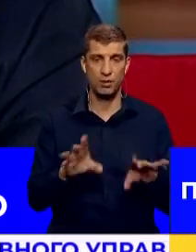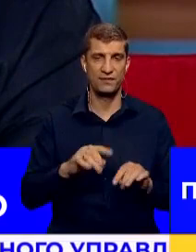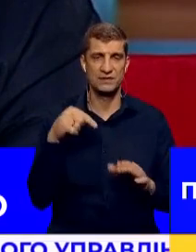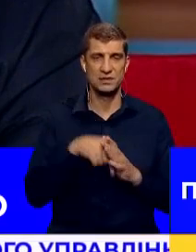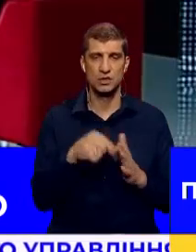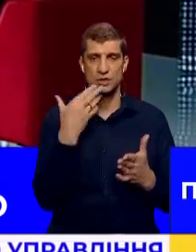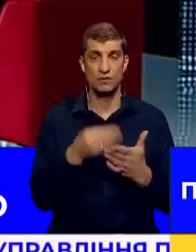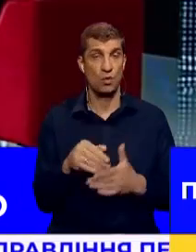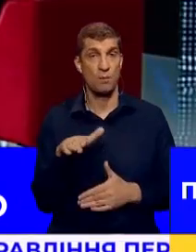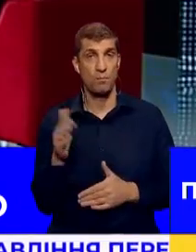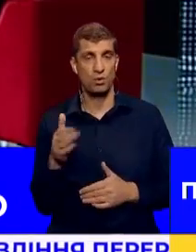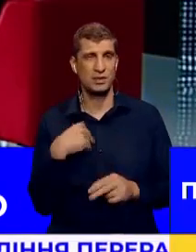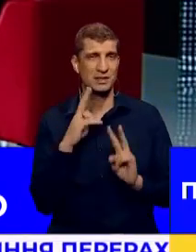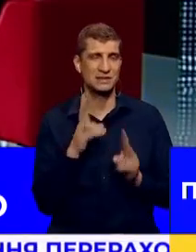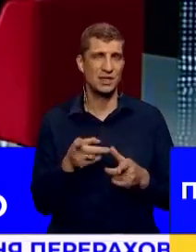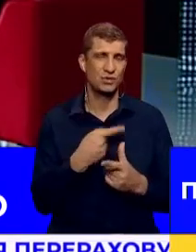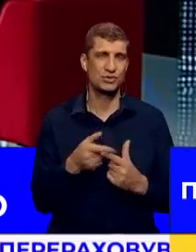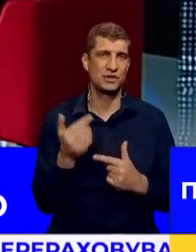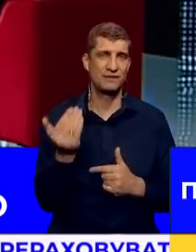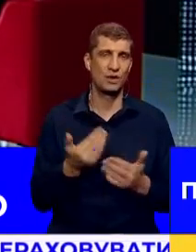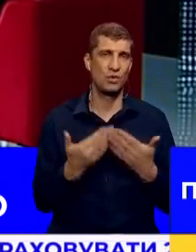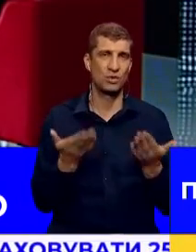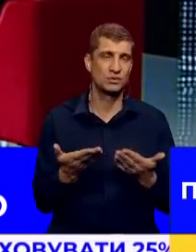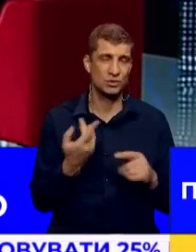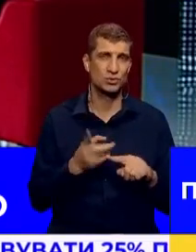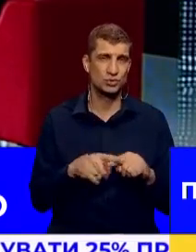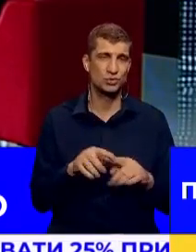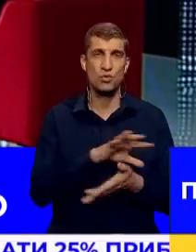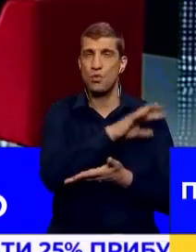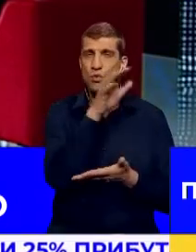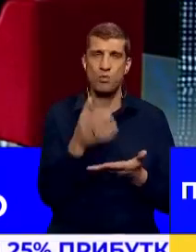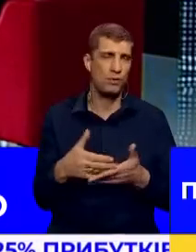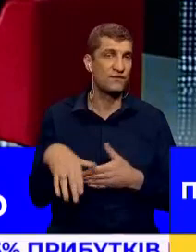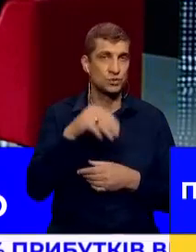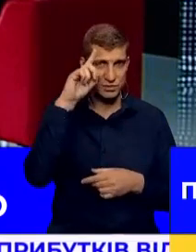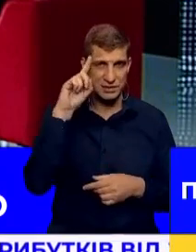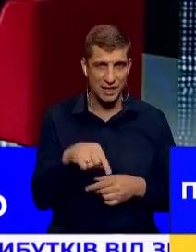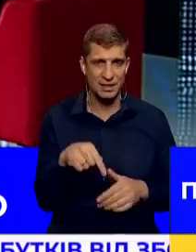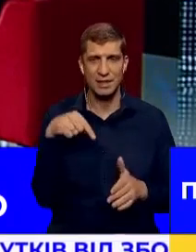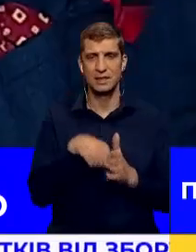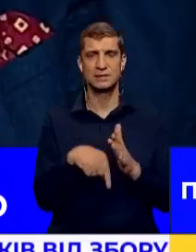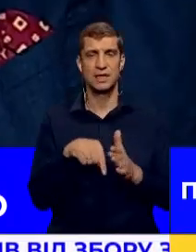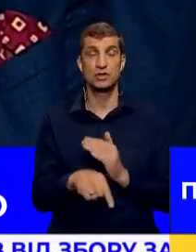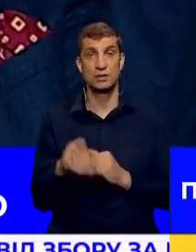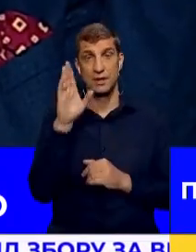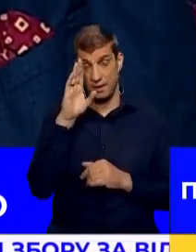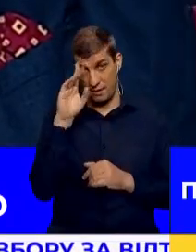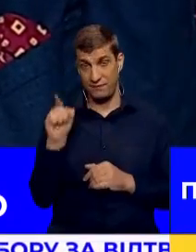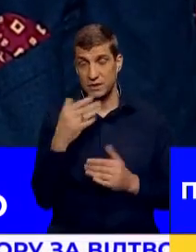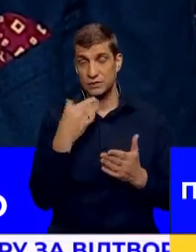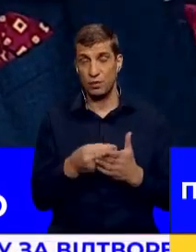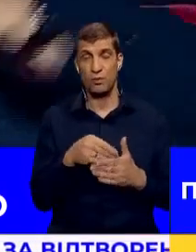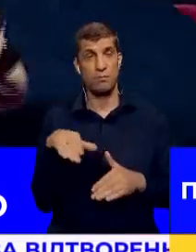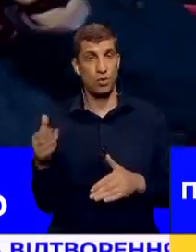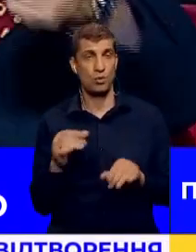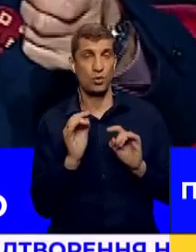значить, свого боку, я не знаю, чи ви оцю купу всю знаєте, значить, він свого боку